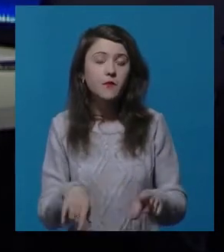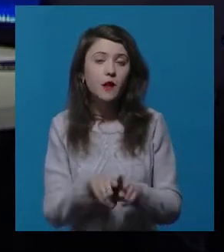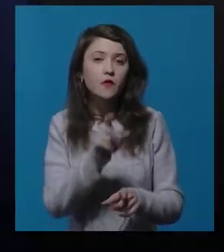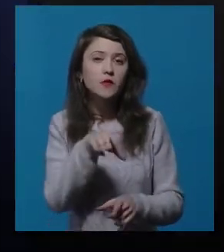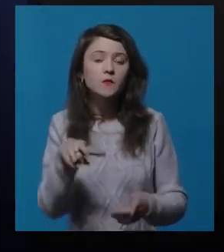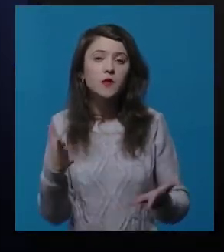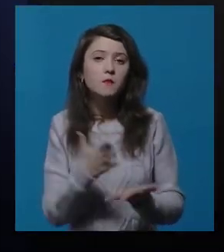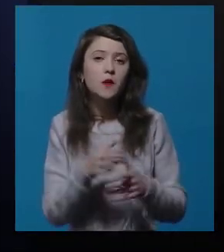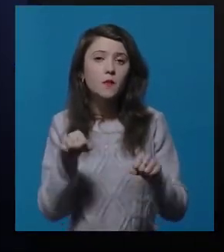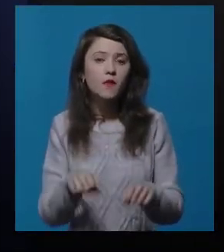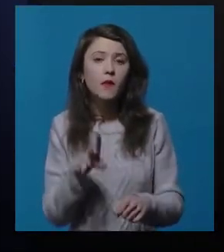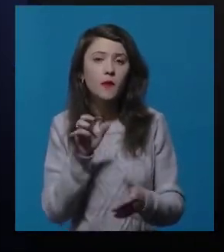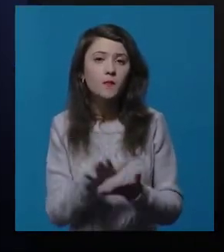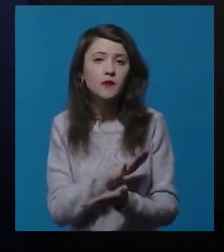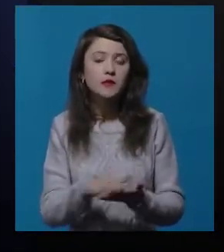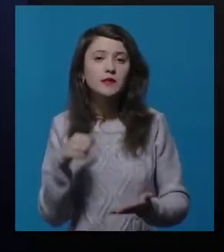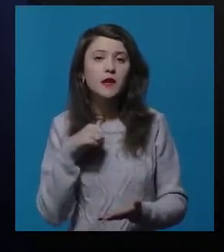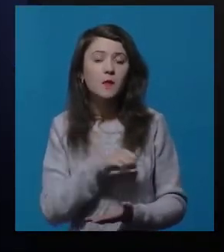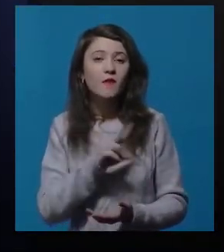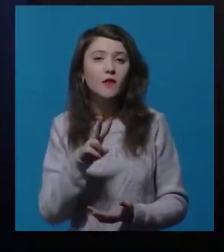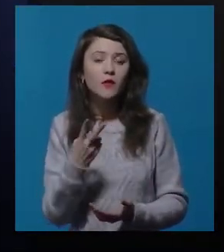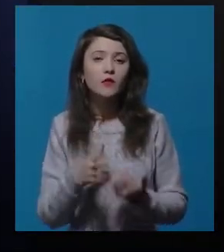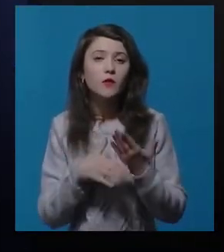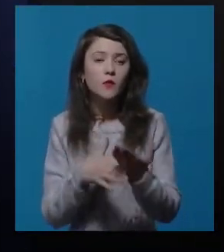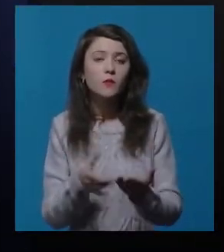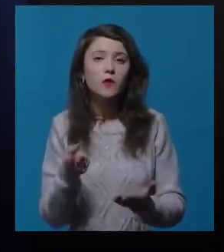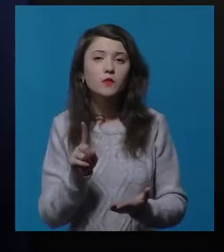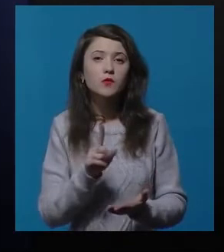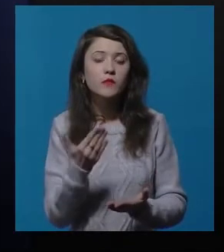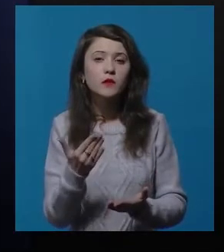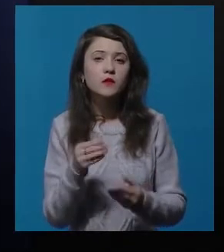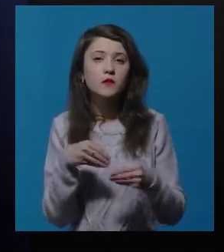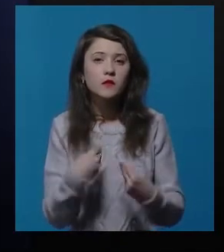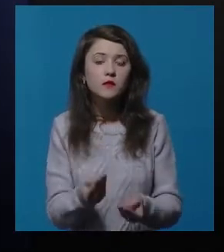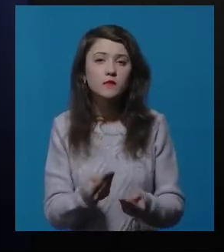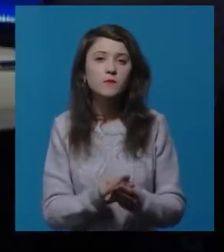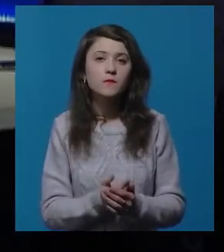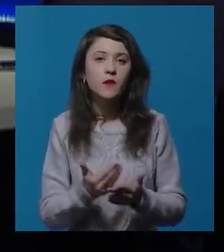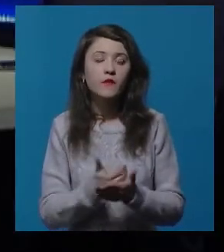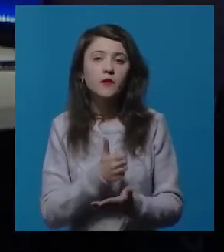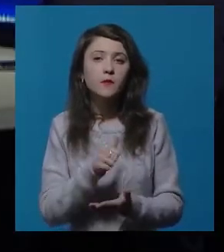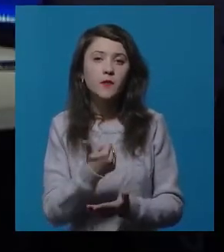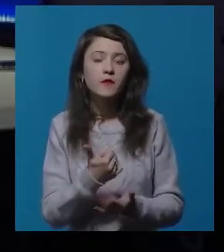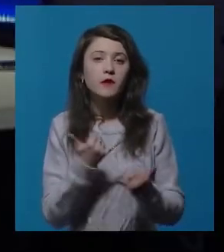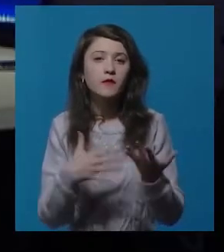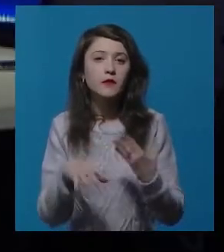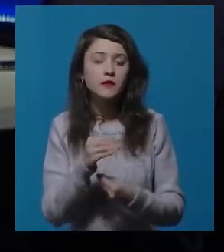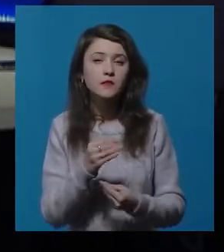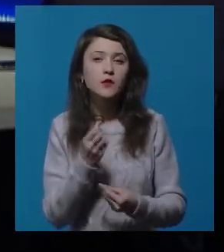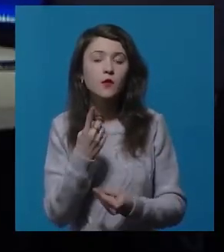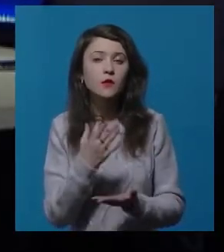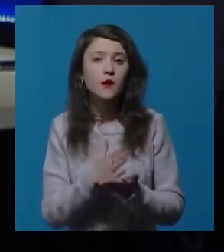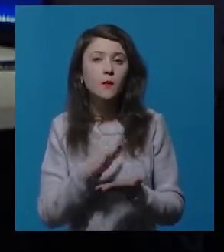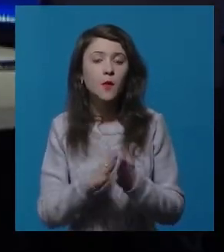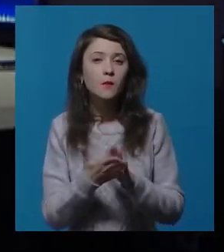мають право на безоплатну саме вторинну правову допомогу, тому що вона не дається на виключення від первинної для всіх. Ще один момент, що первинна